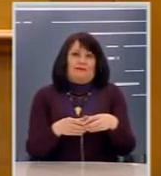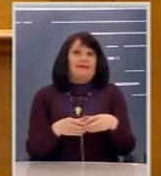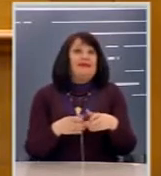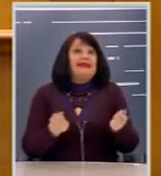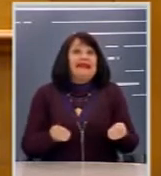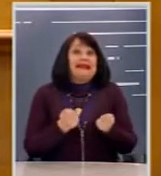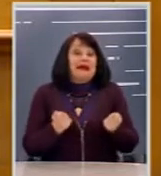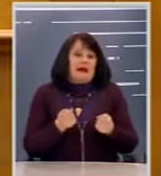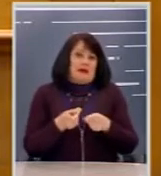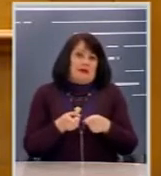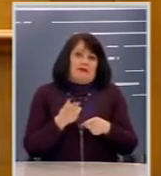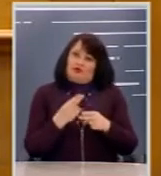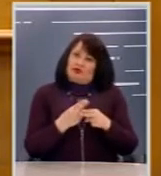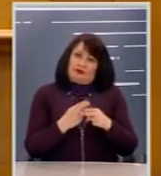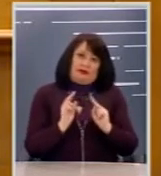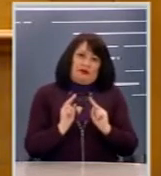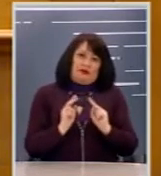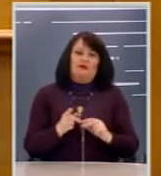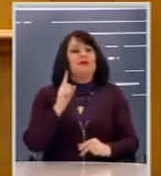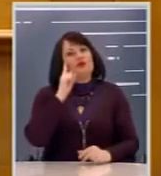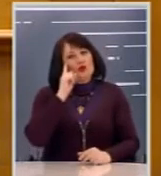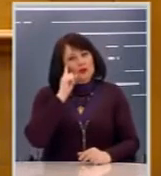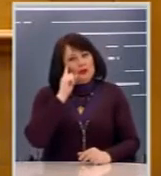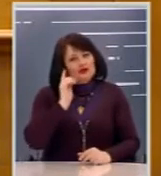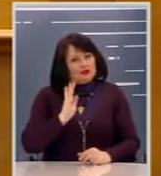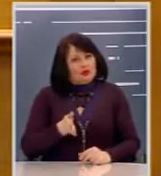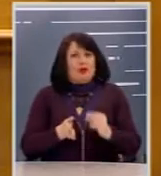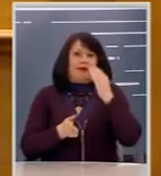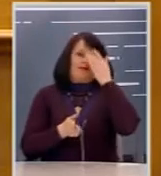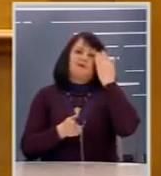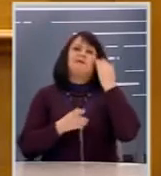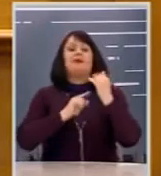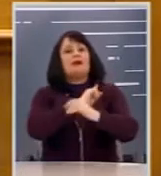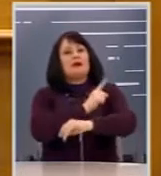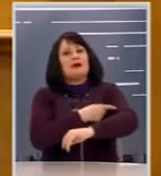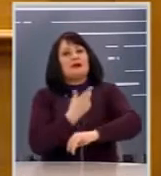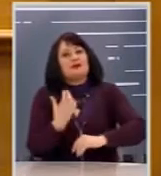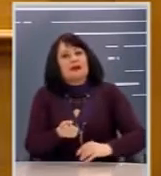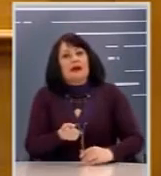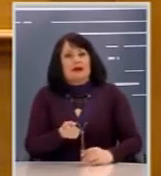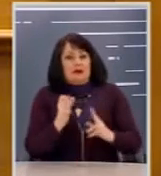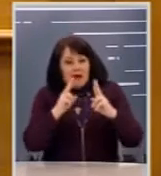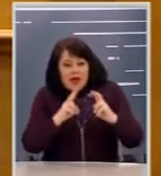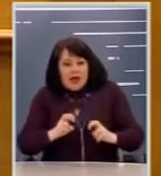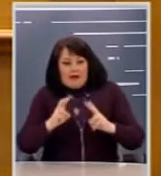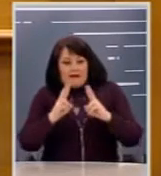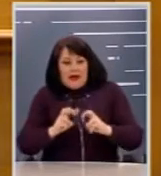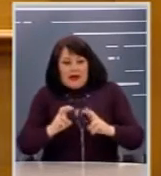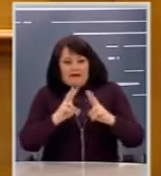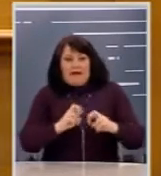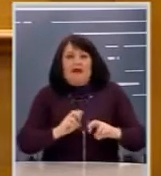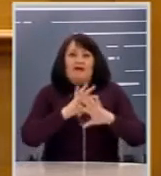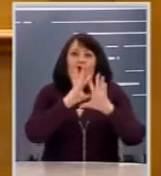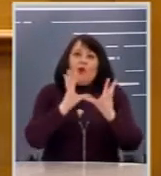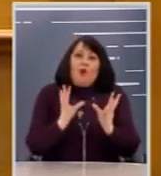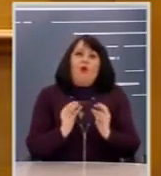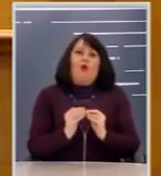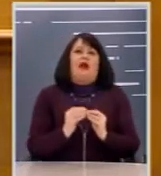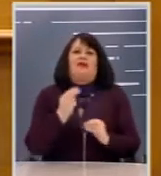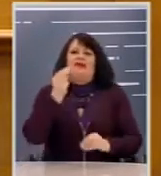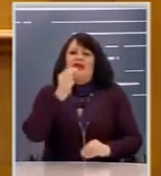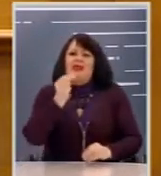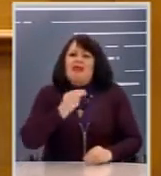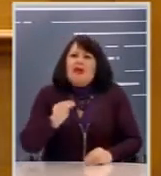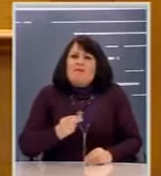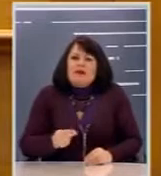Και νομίζω ότι έχει τη σαφή δυνατότητα μέσα από την έρευνα όλων αυτών των πτυχών